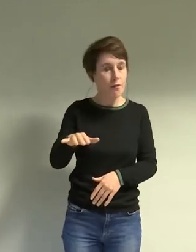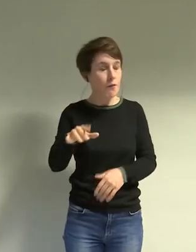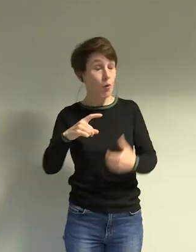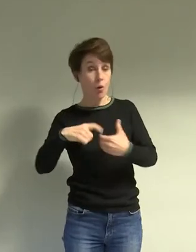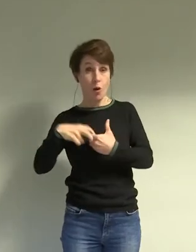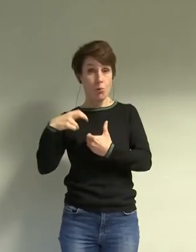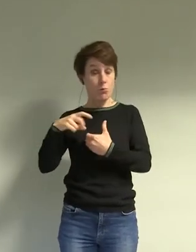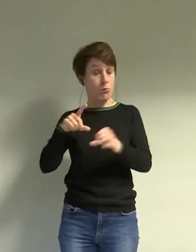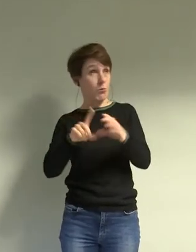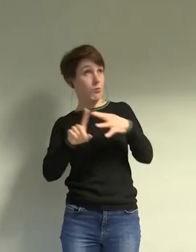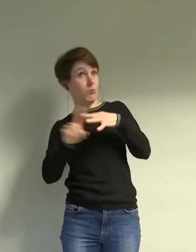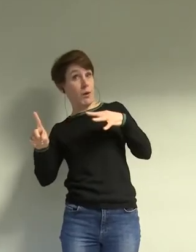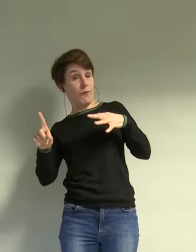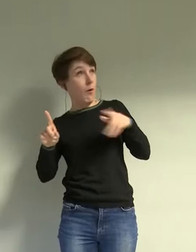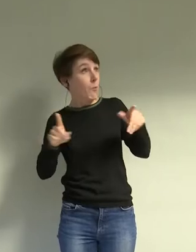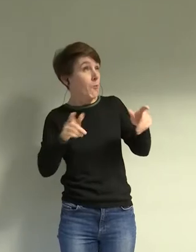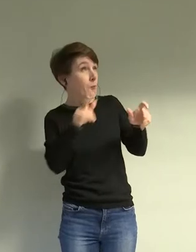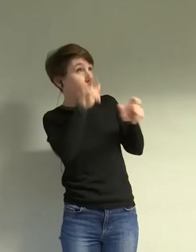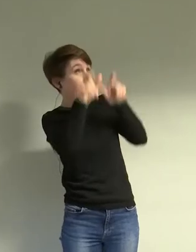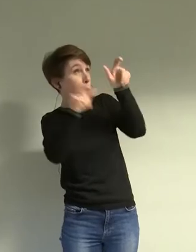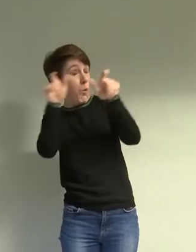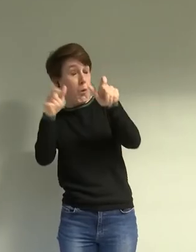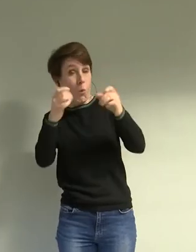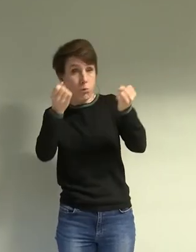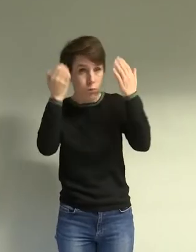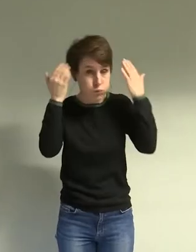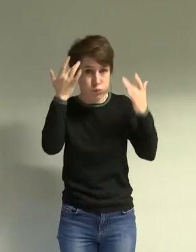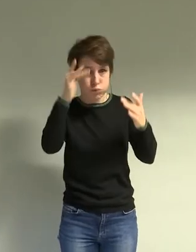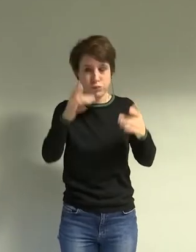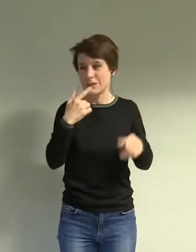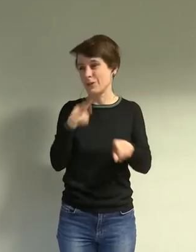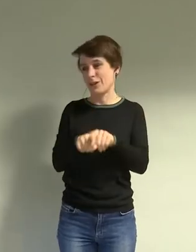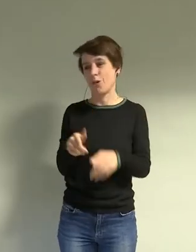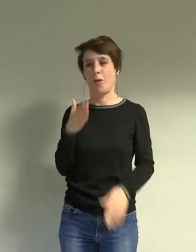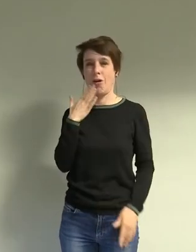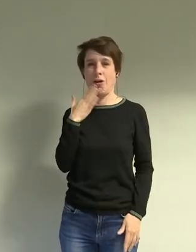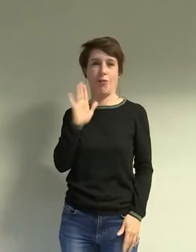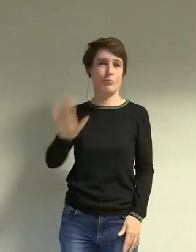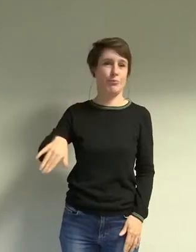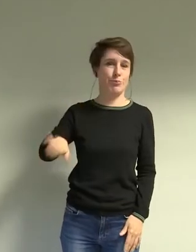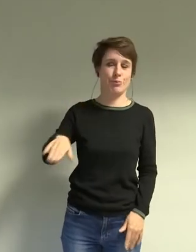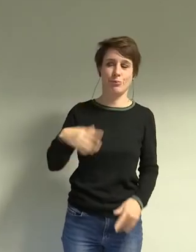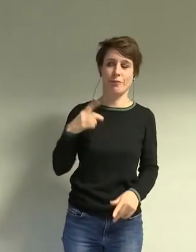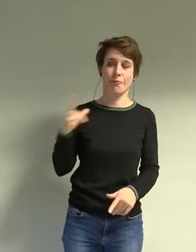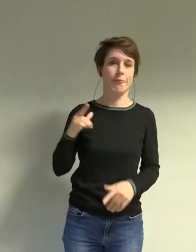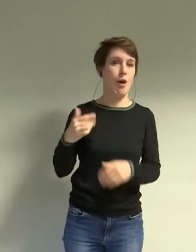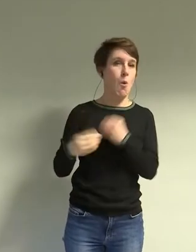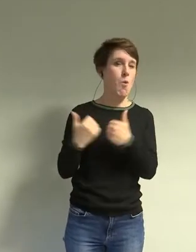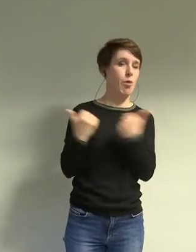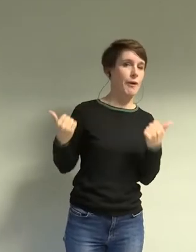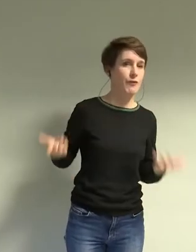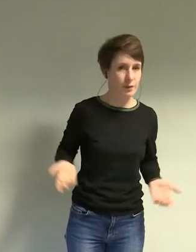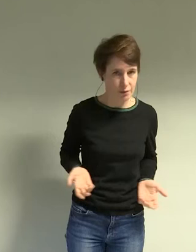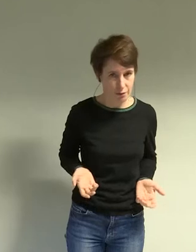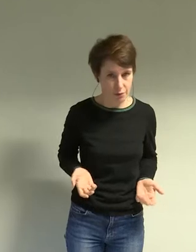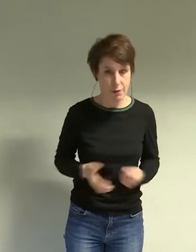logorrhée verbale avec ses codes affichés pour bien montrer que vous n'êtes pas du même monde vous pensez trompé tout le monde